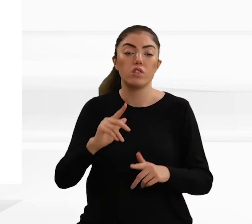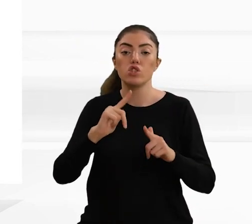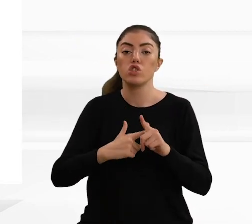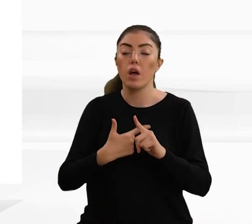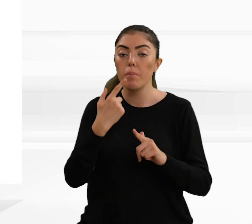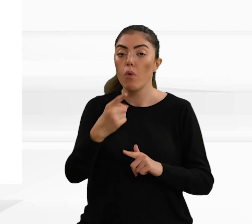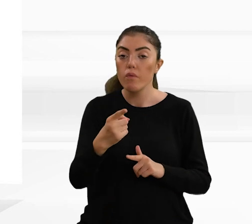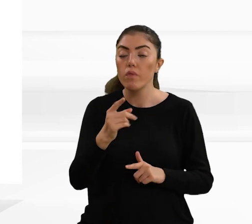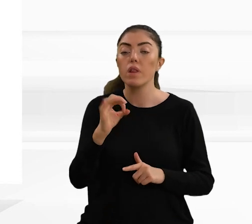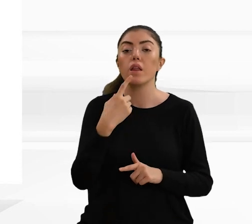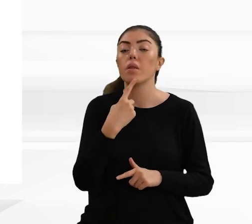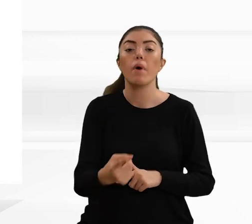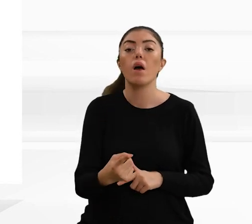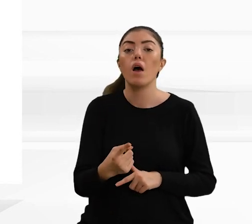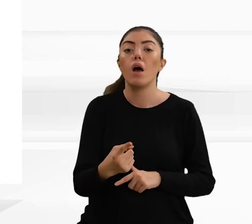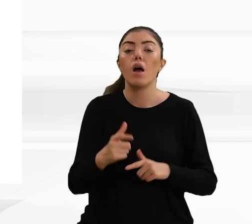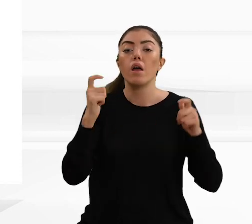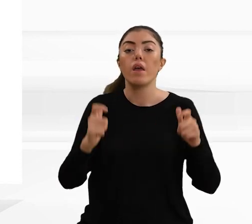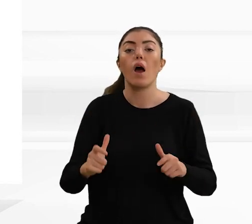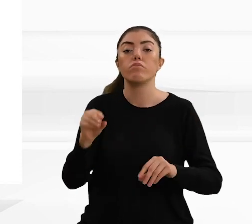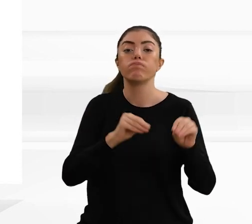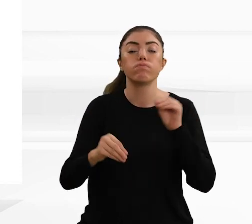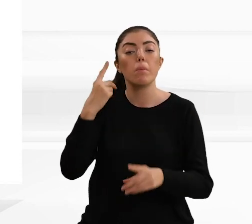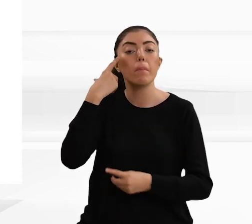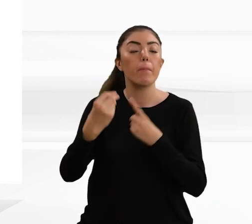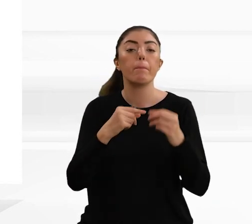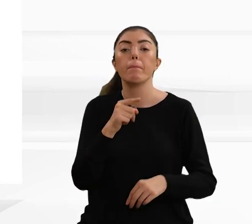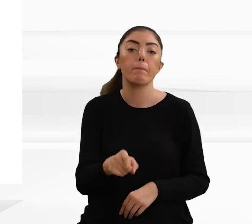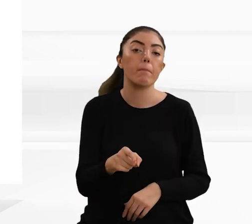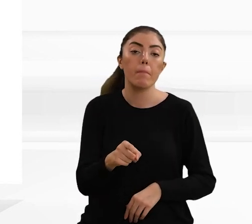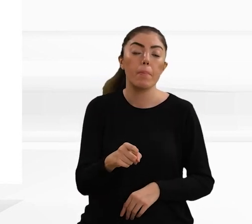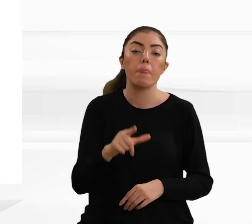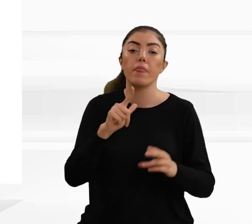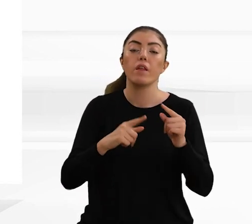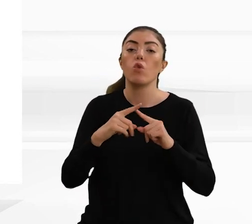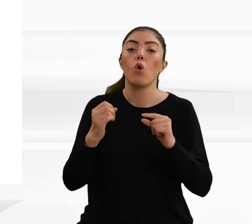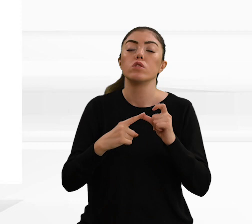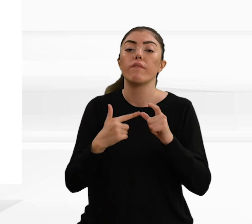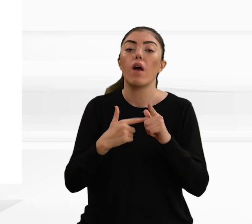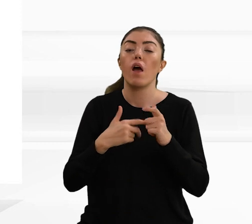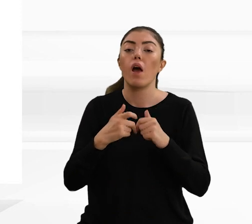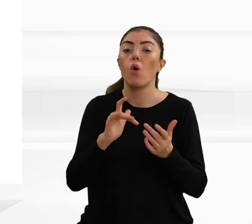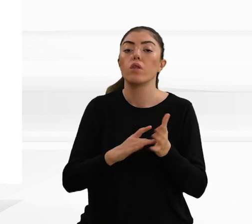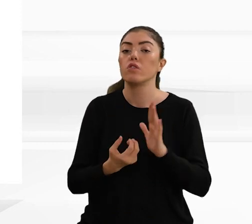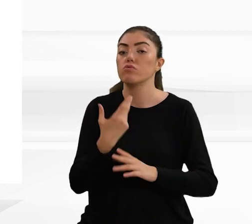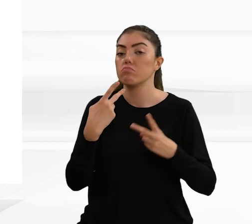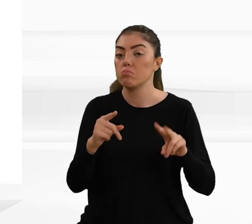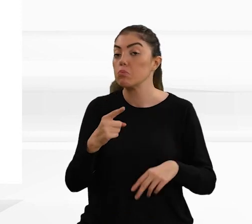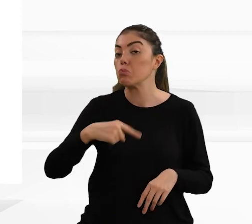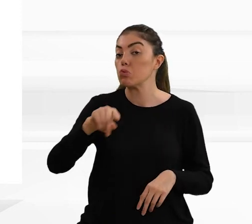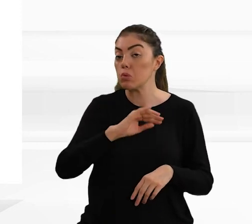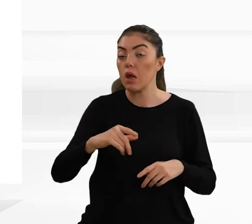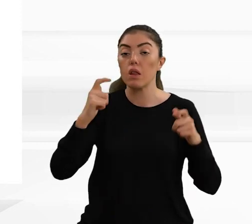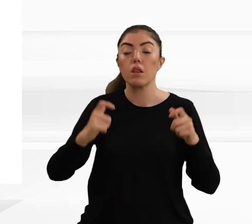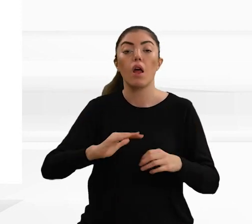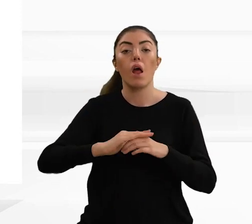Jeomorfoloji yer şekilleri bilimi litosferi oluşturan unsurları Bunlar